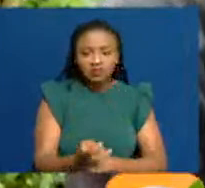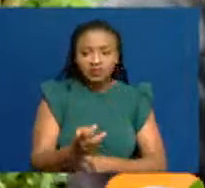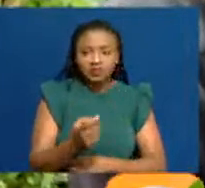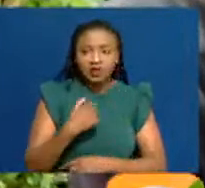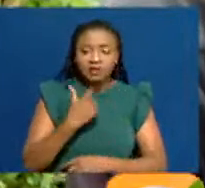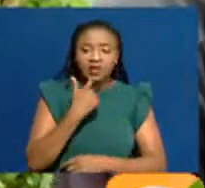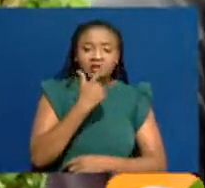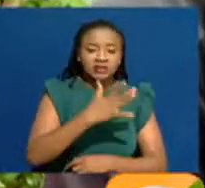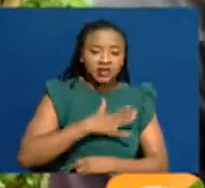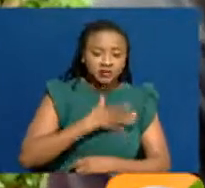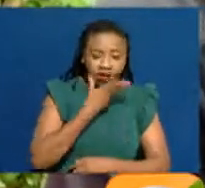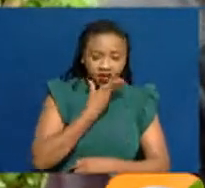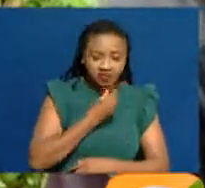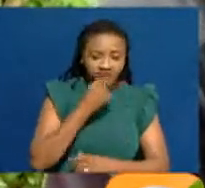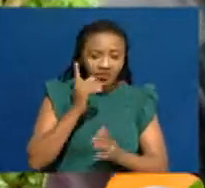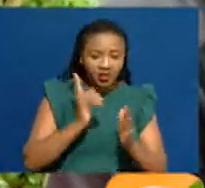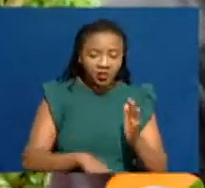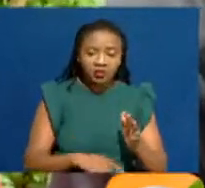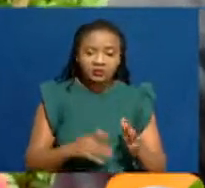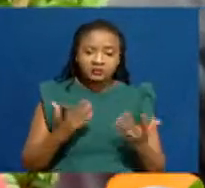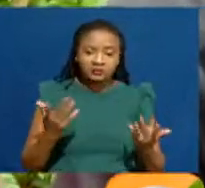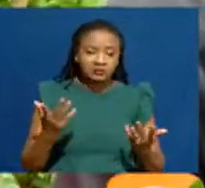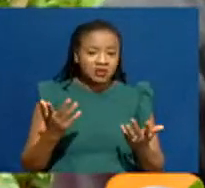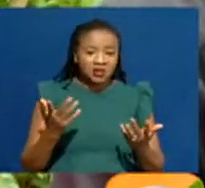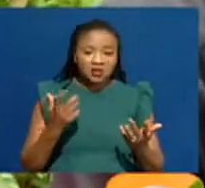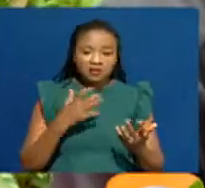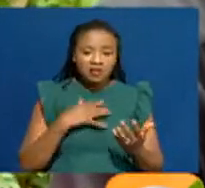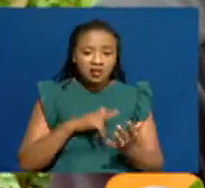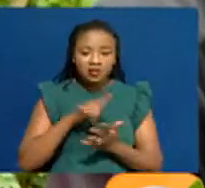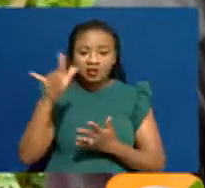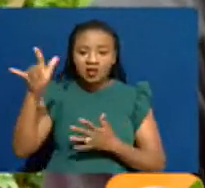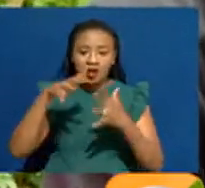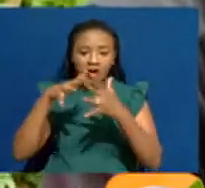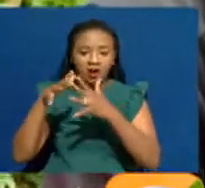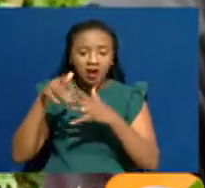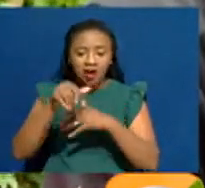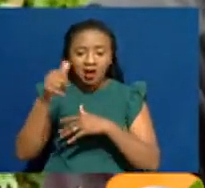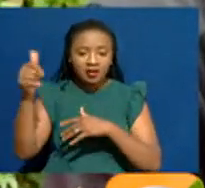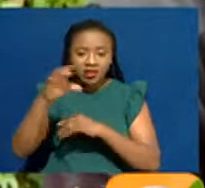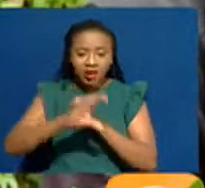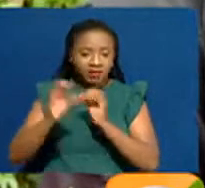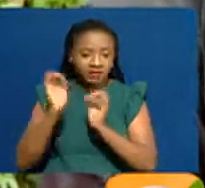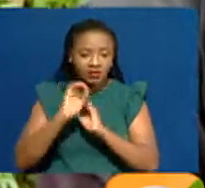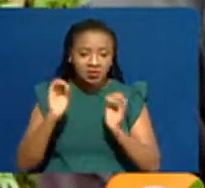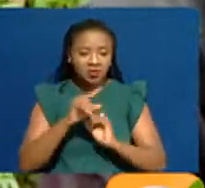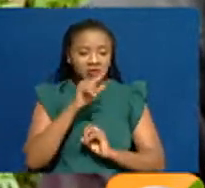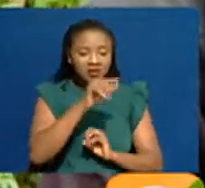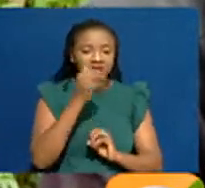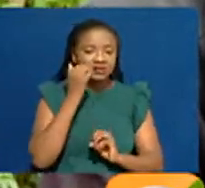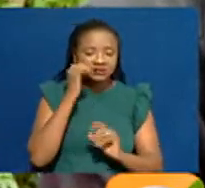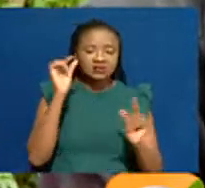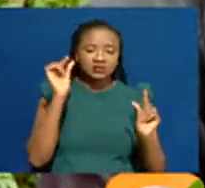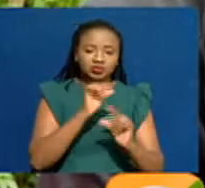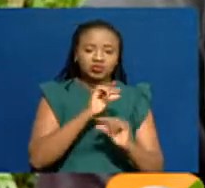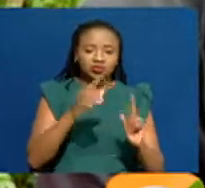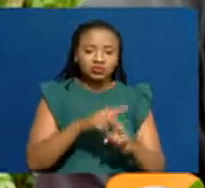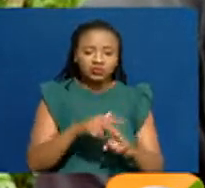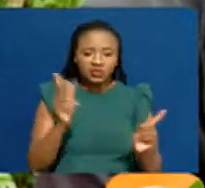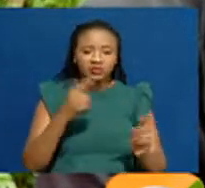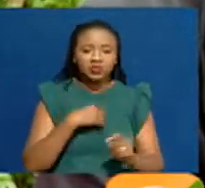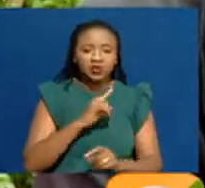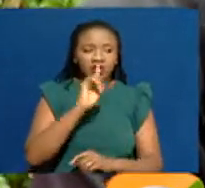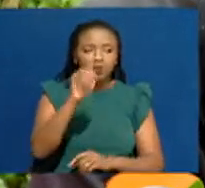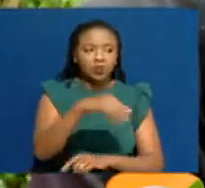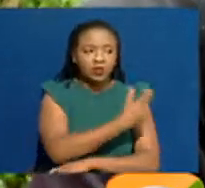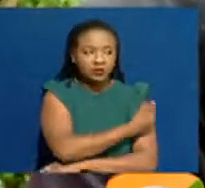baba yangu tu hivyo, ugonjwa tikaanza immediate. Tukaenda hospitali the same day, kupeleka